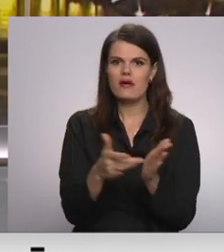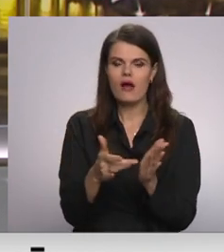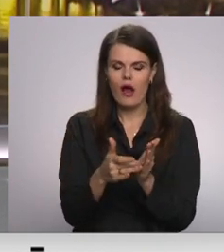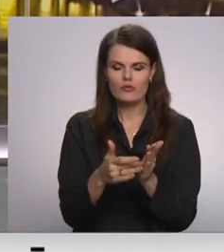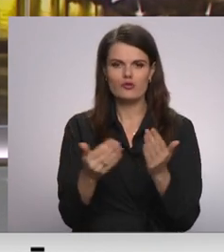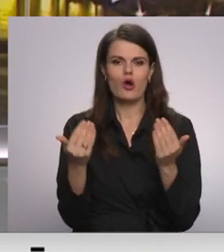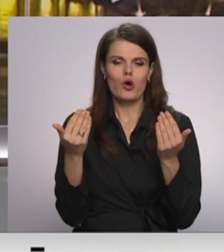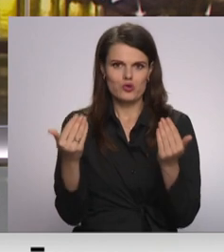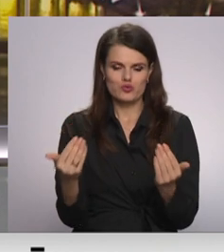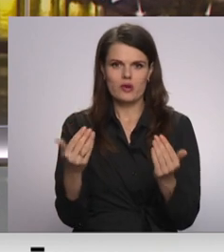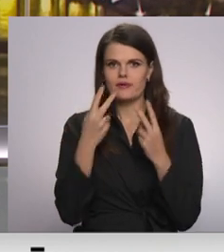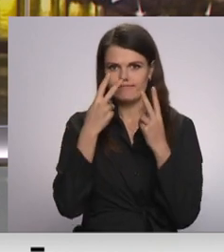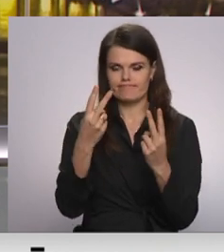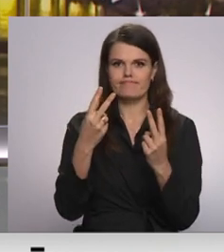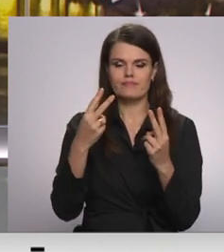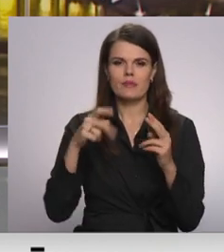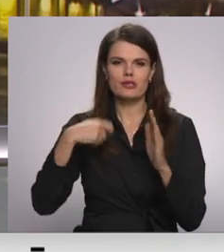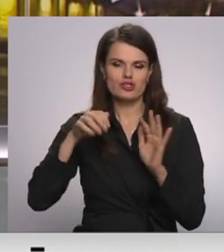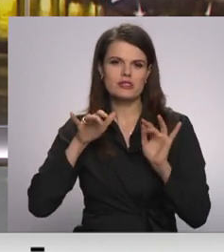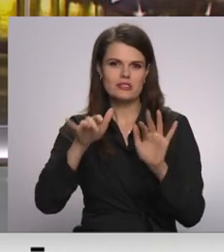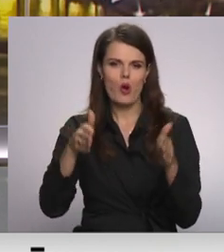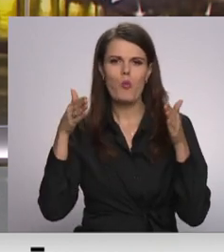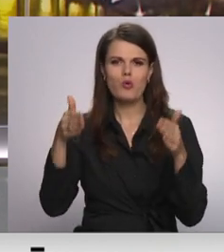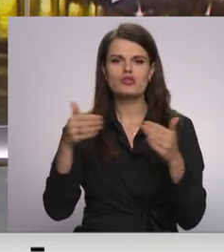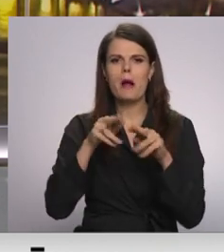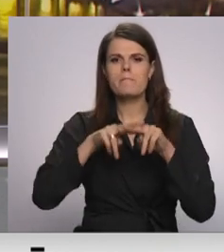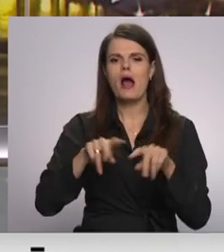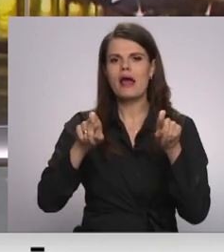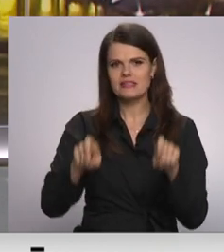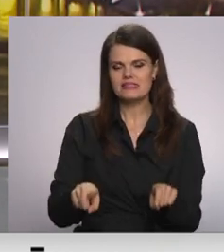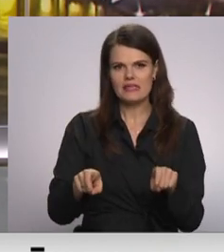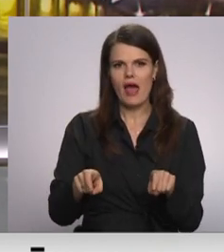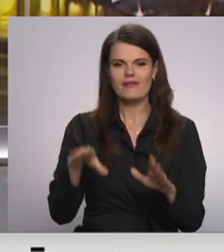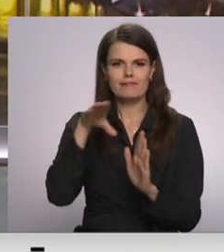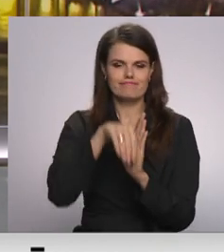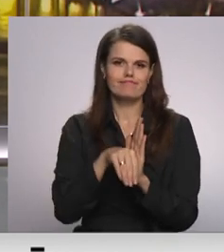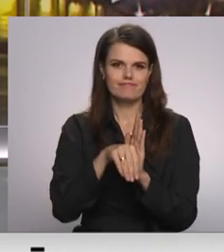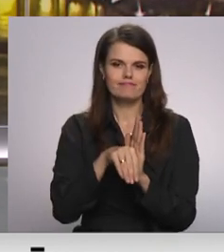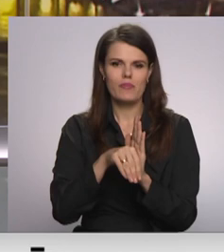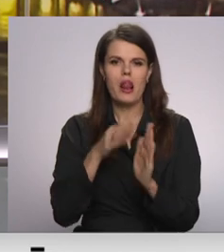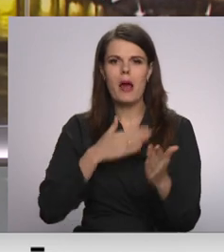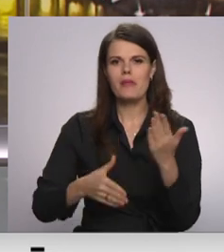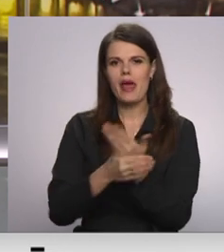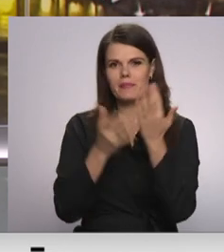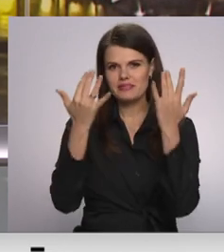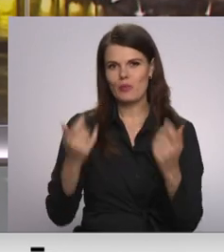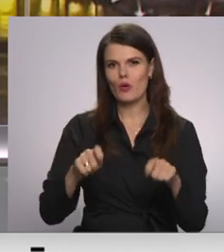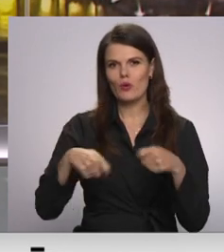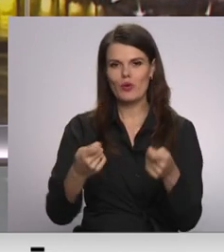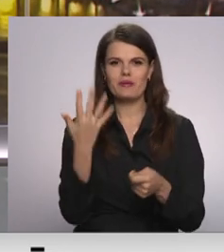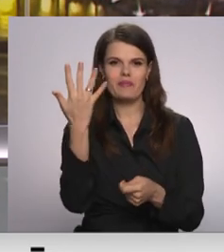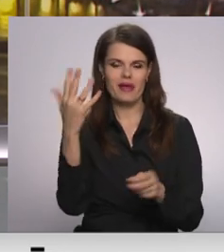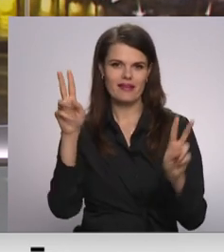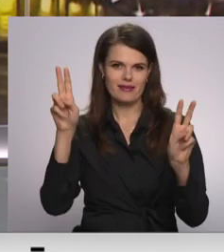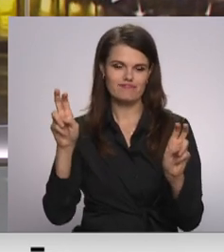sižetu sērijā Mūžīgā mājasēde, kas top sadarbībā ar Latvijas radio, gaidot šā gada sabiedrisko mediju labdarības maratonu dod 5.